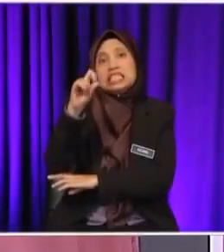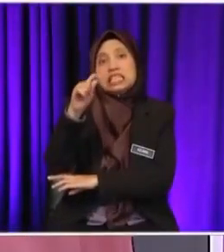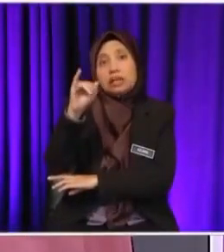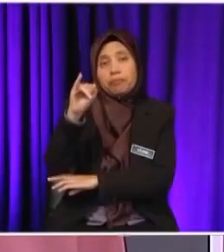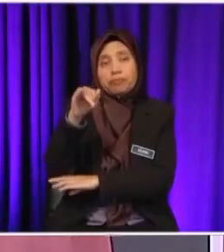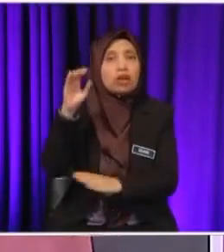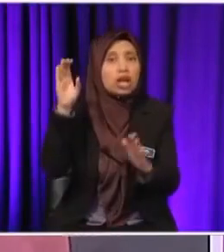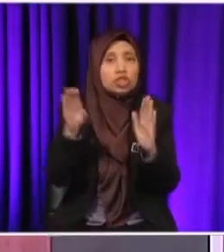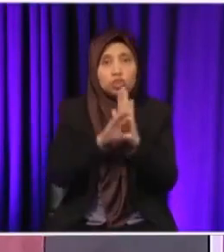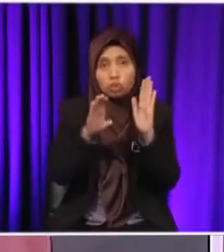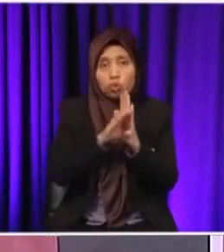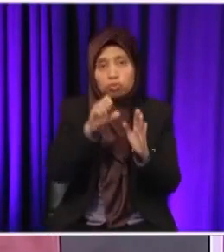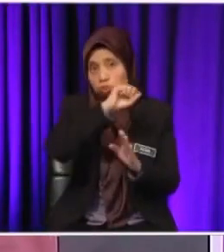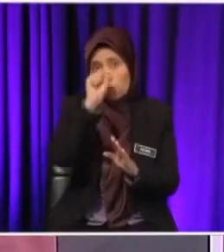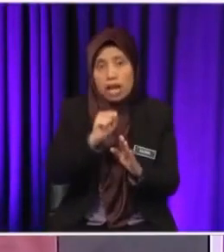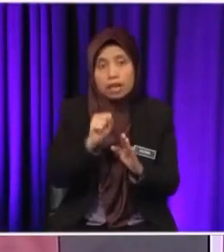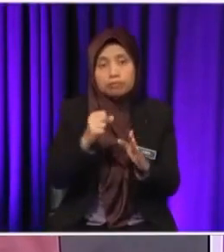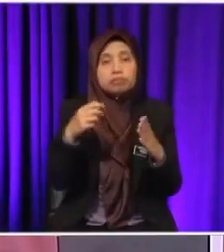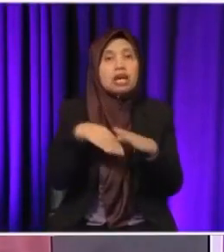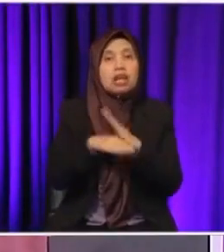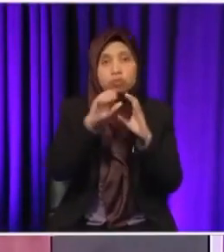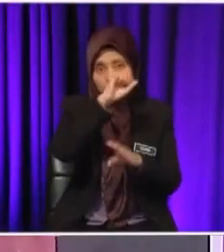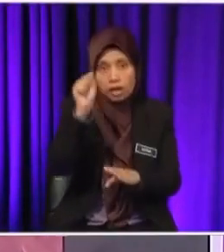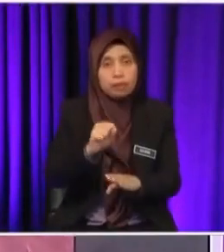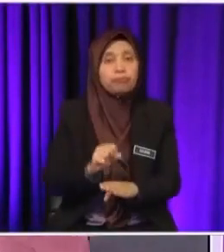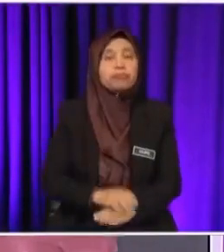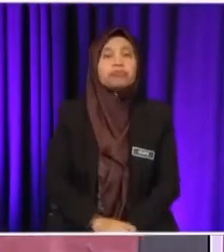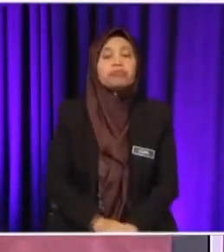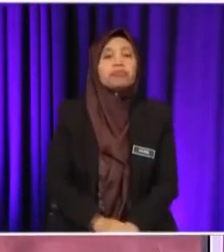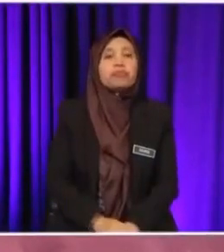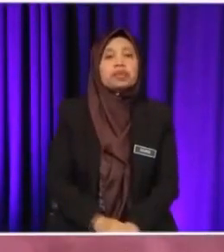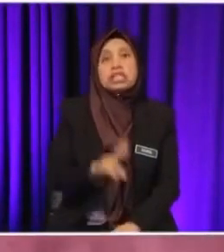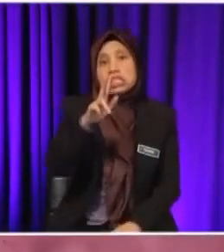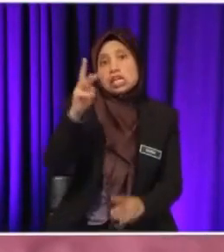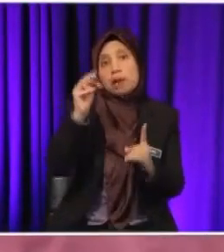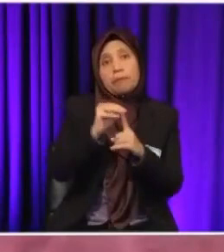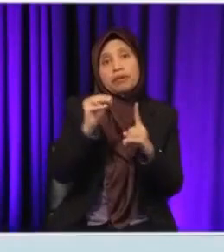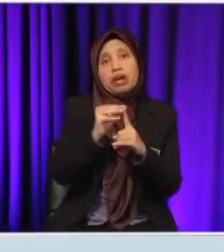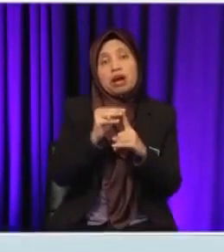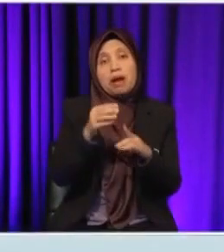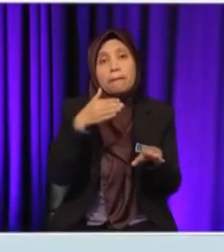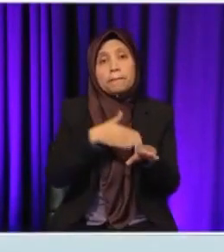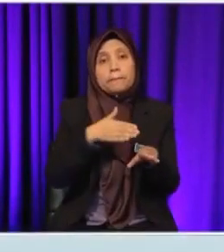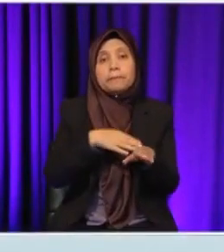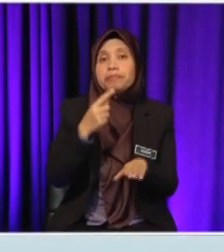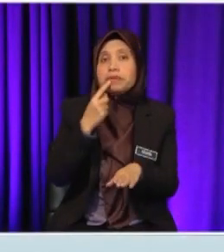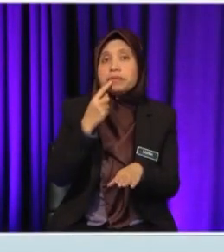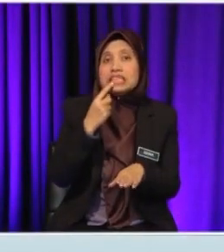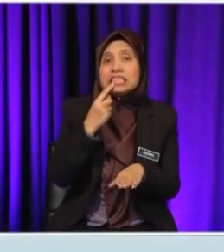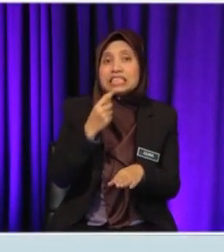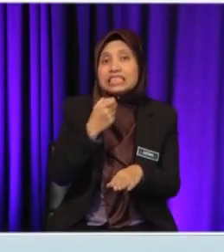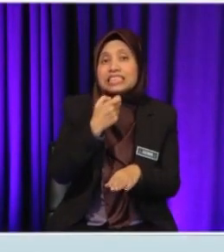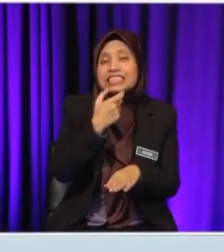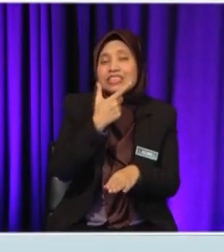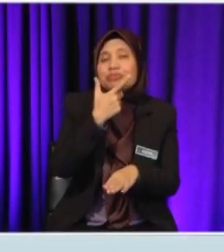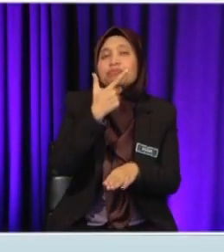Contoh soalan, sekiranya ditanya dalam soalan peperiksaan, kita lihat 3 markah. Okey, pada bibirnya terselit sebuah senyuman